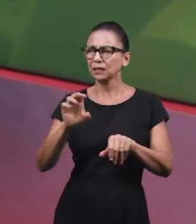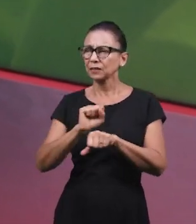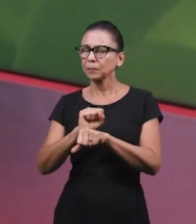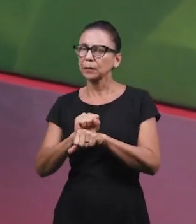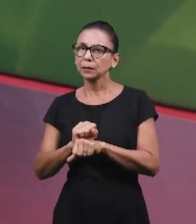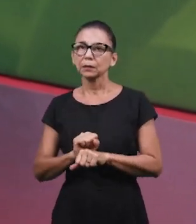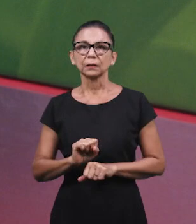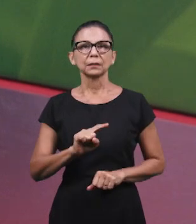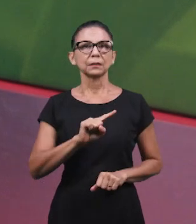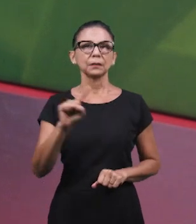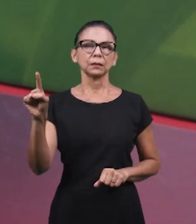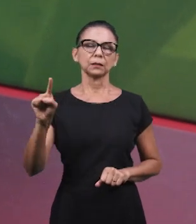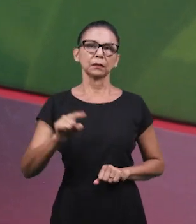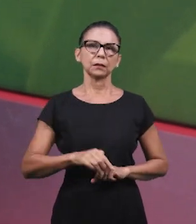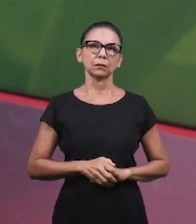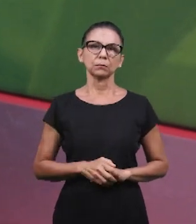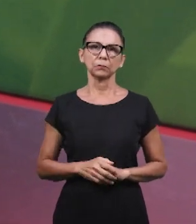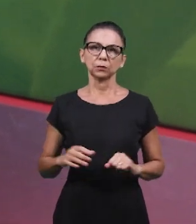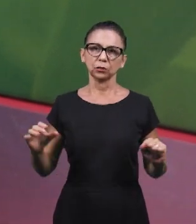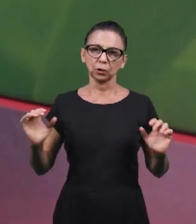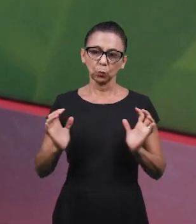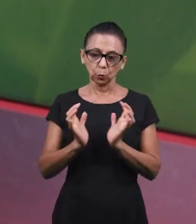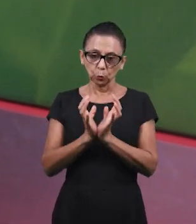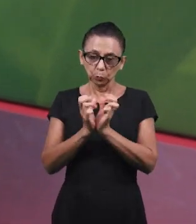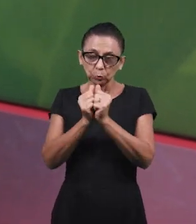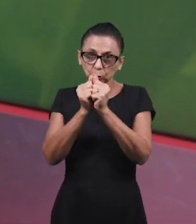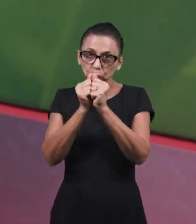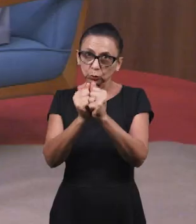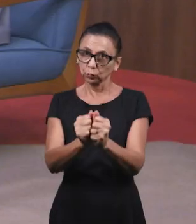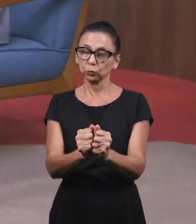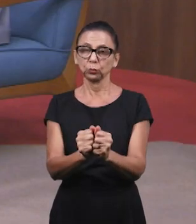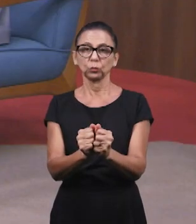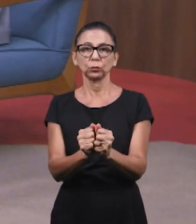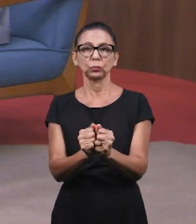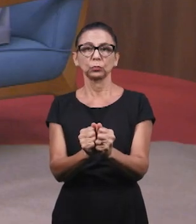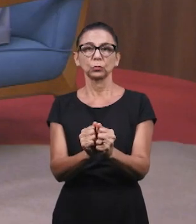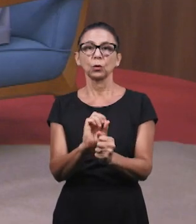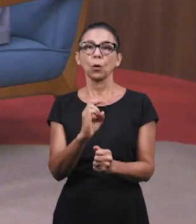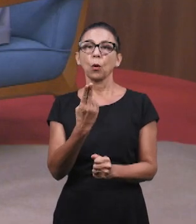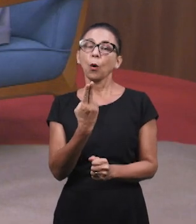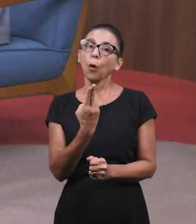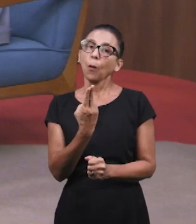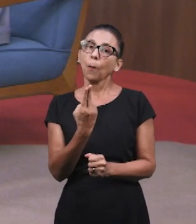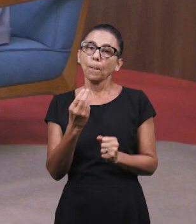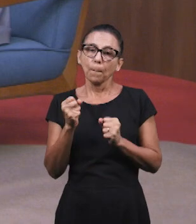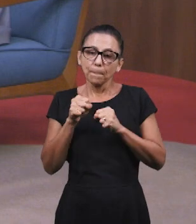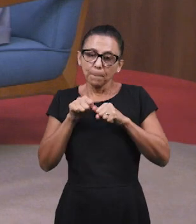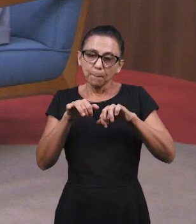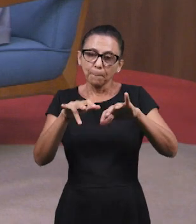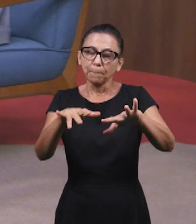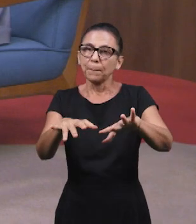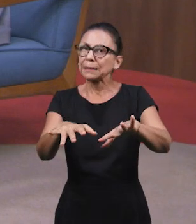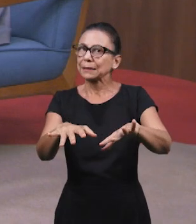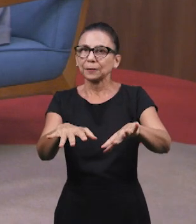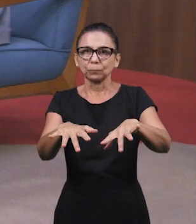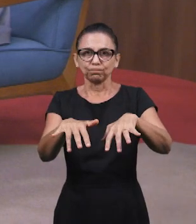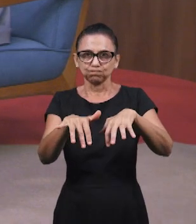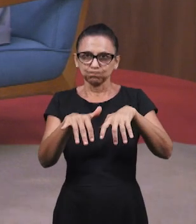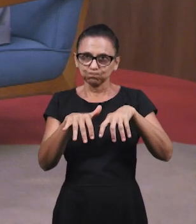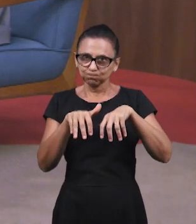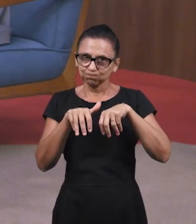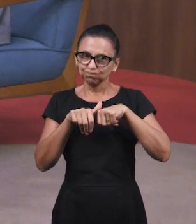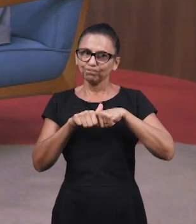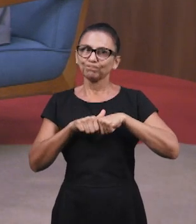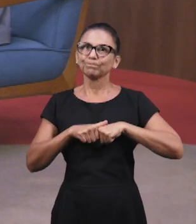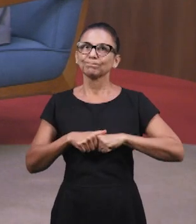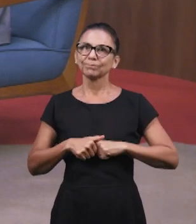ou on n'allait pas euh, arriver. Et quelqu'un pourrait dire, non, cette stratégie, c'est pas bonne, on